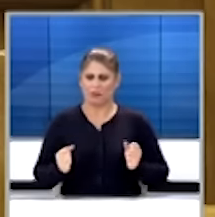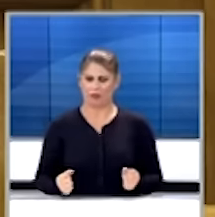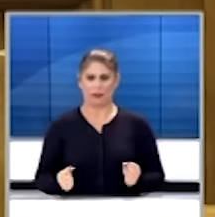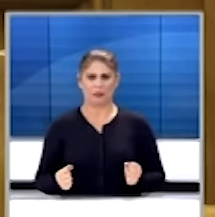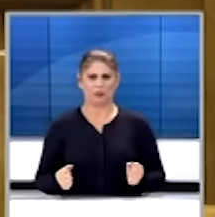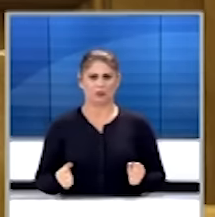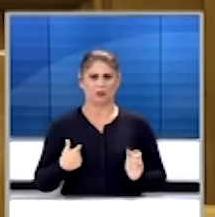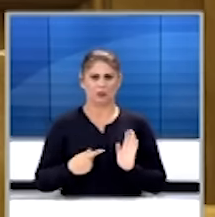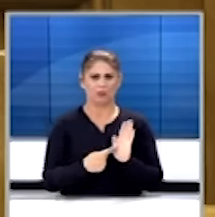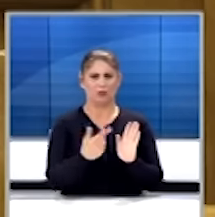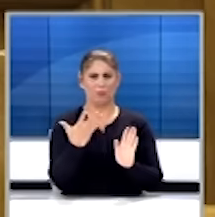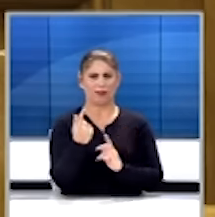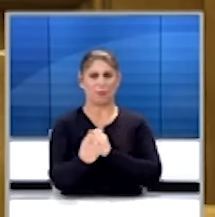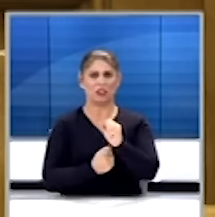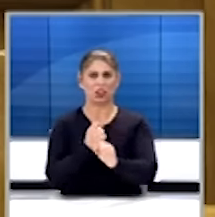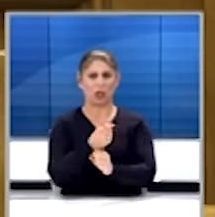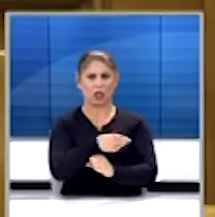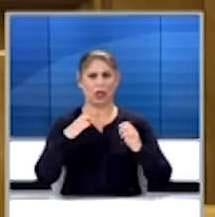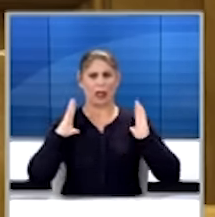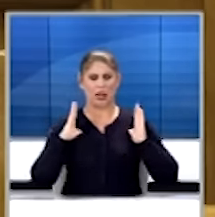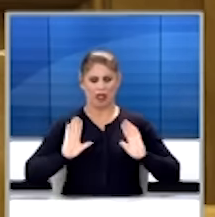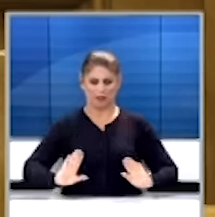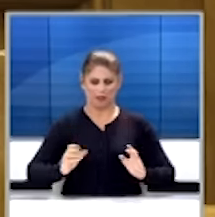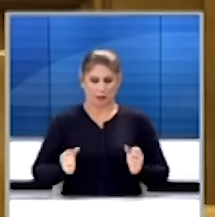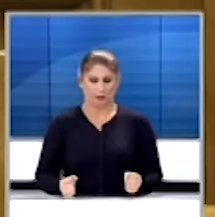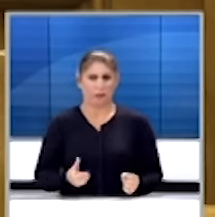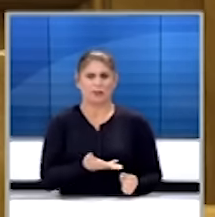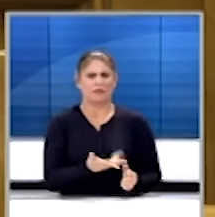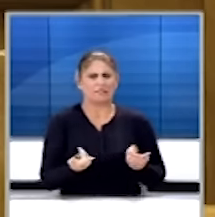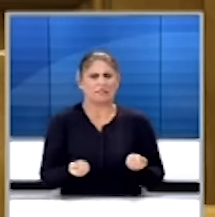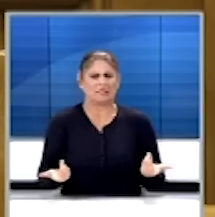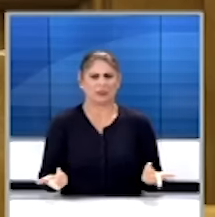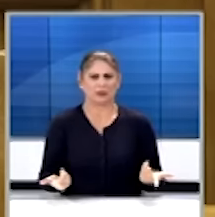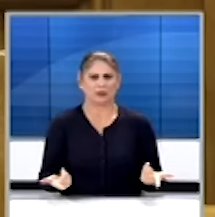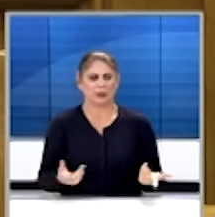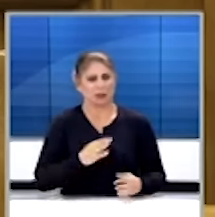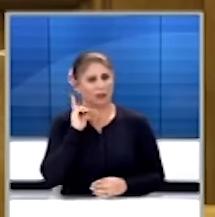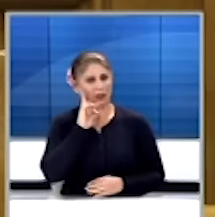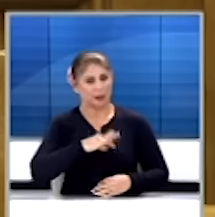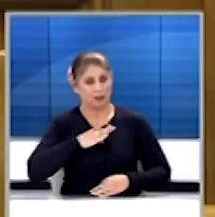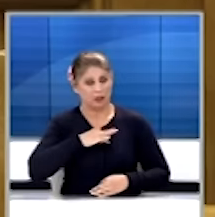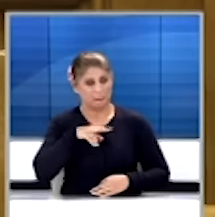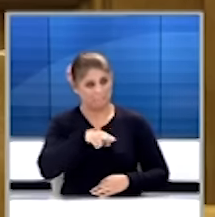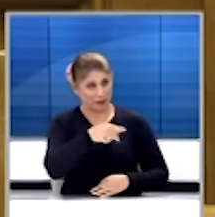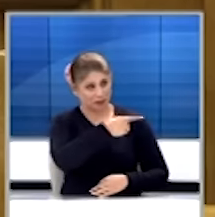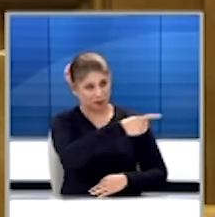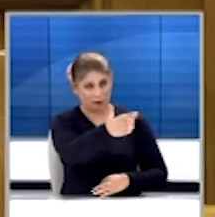κάθεστε 5,5 χρόνια τώρα? Κυρίες και κύριοι, μαζί με εσάς, ο